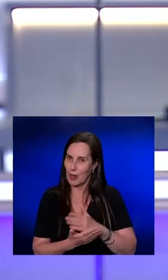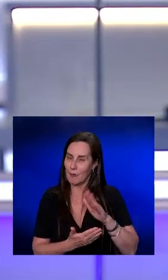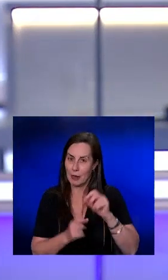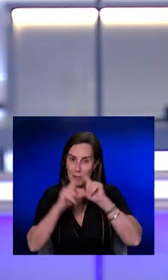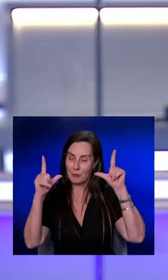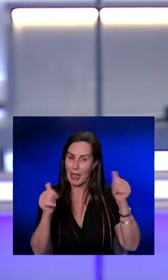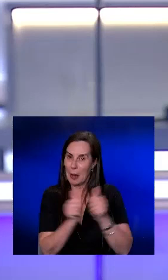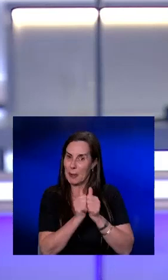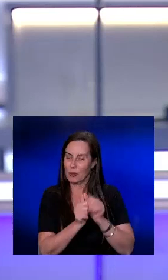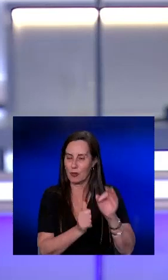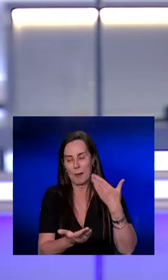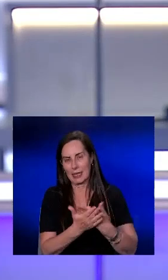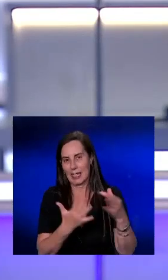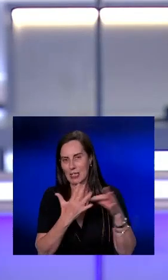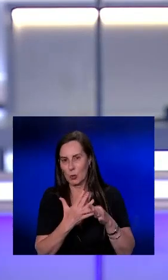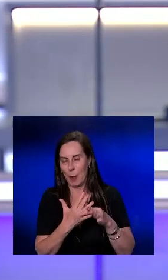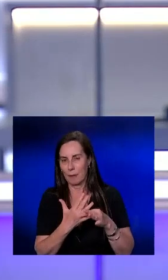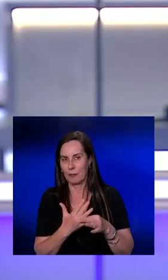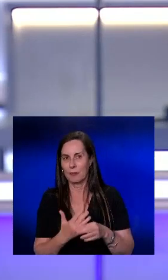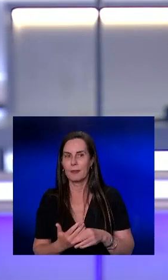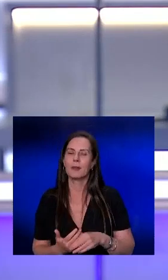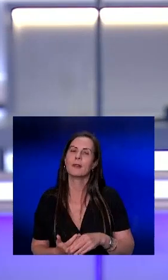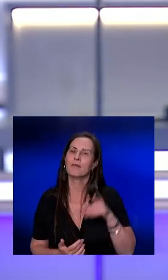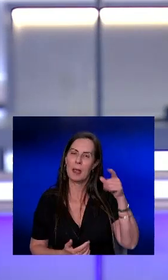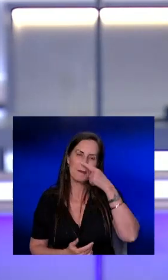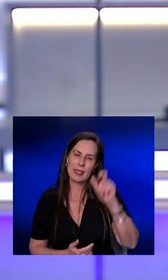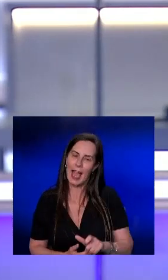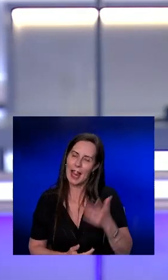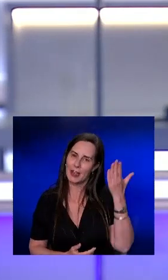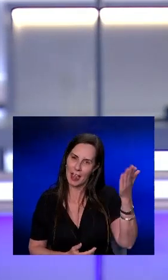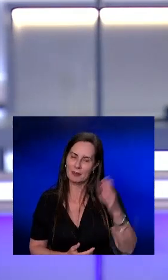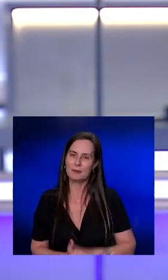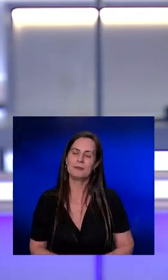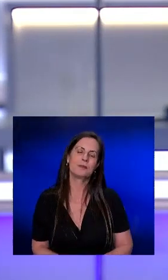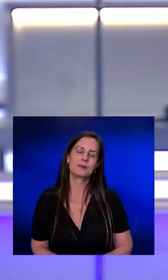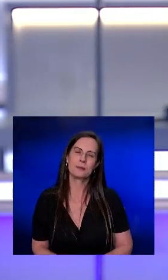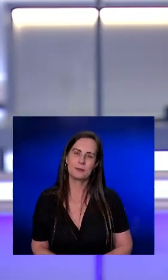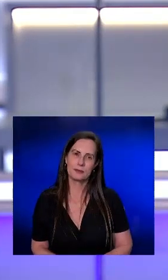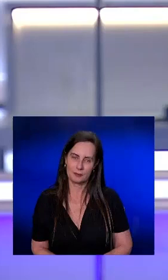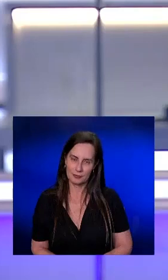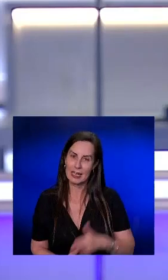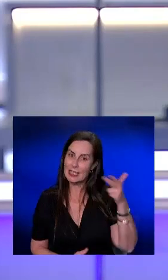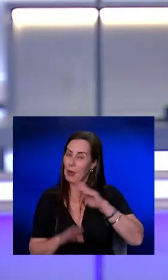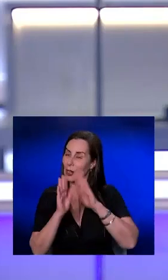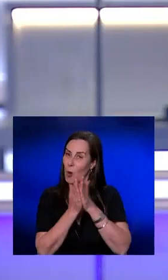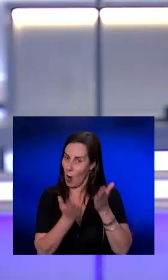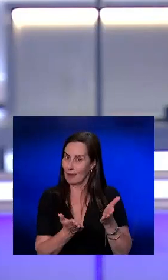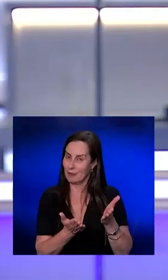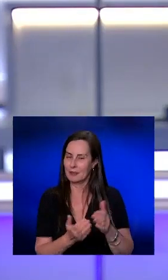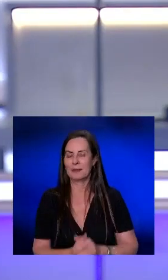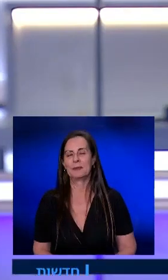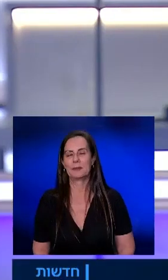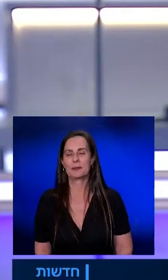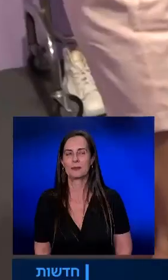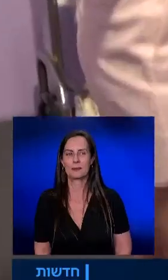בן זוגו בהצעת נישואין. שליחנו לטורינו הצלם אורן גולן ודורית אסרף מזרחי תיעדו את כל זה מאחורי הקלעים.